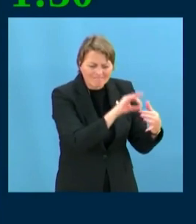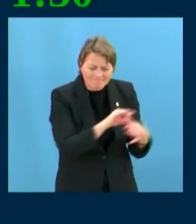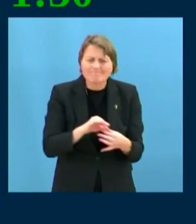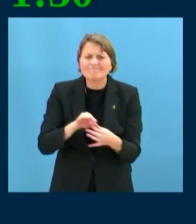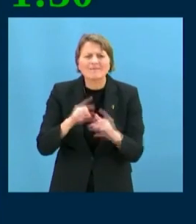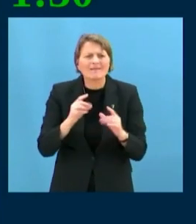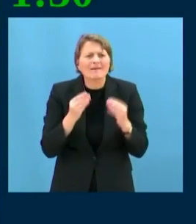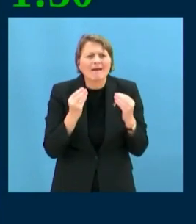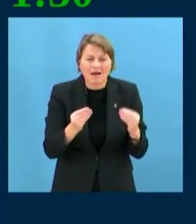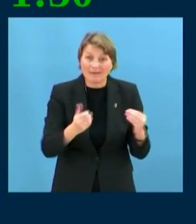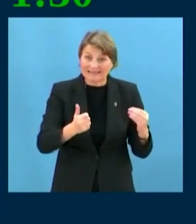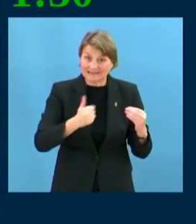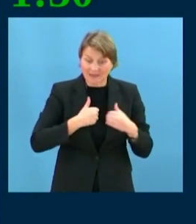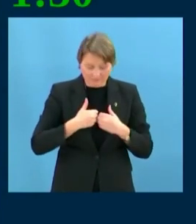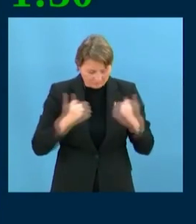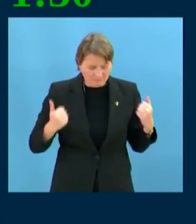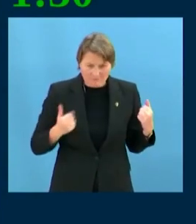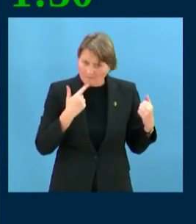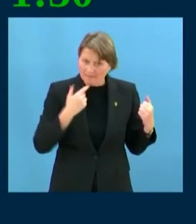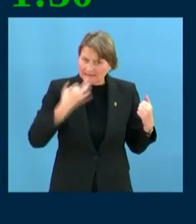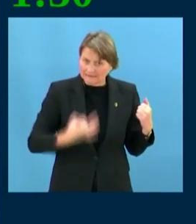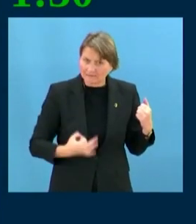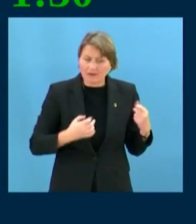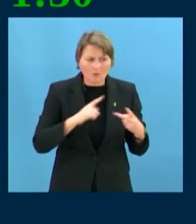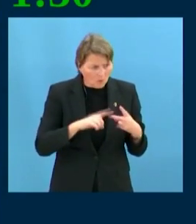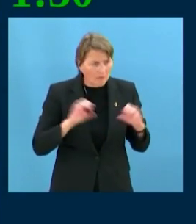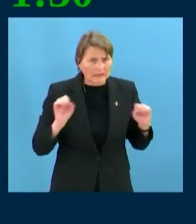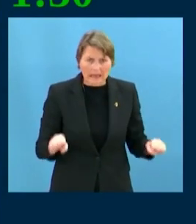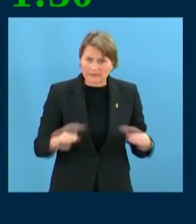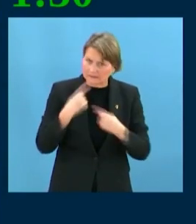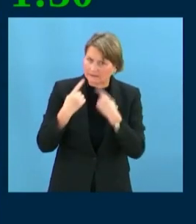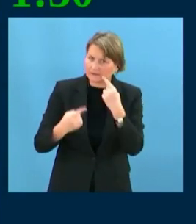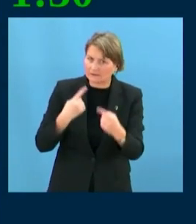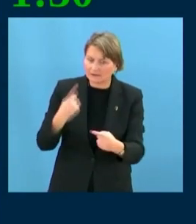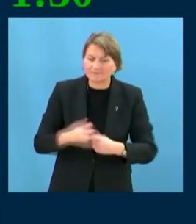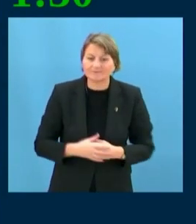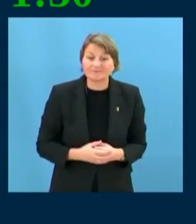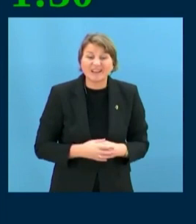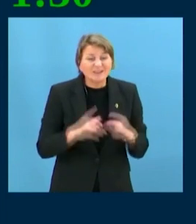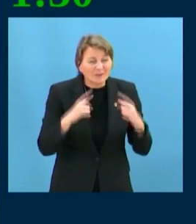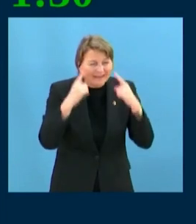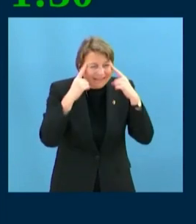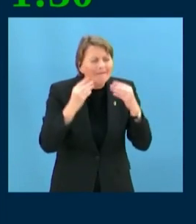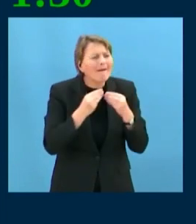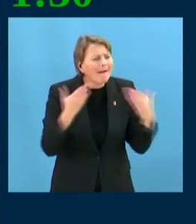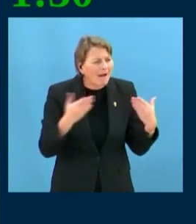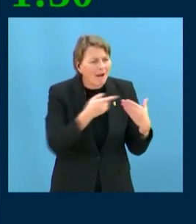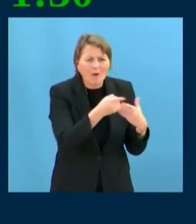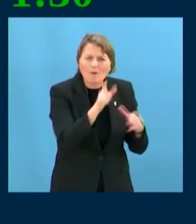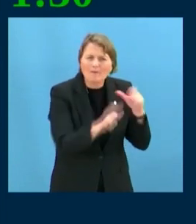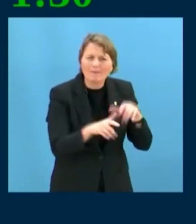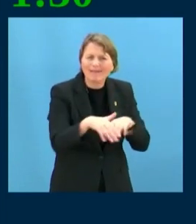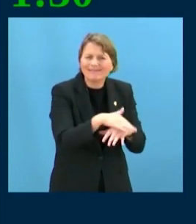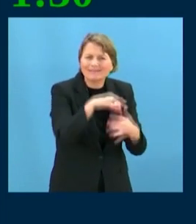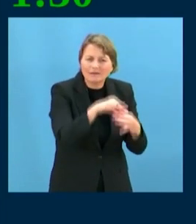da gösterdiği gibi yerli halkların katılımının kimlik ve kendi kaderini tayin hakkına dayalı olmasını sağlamak